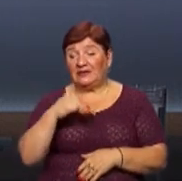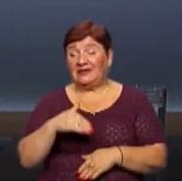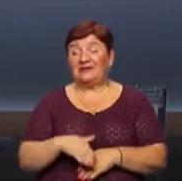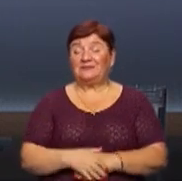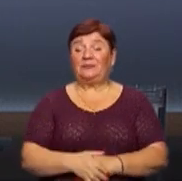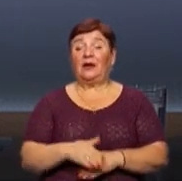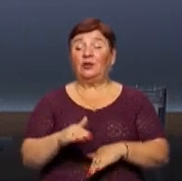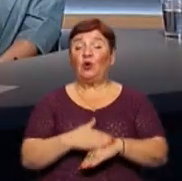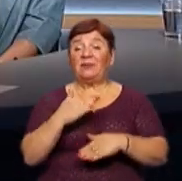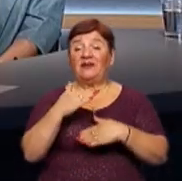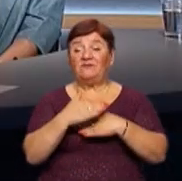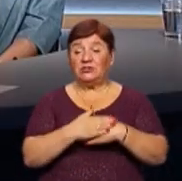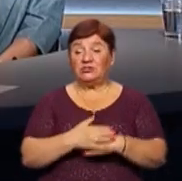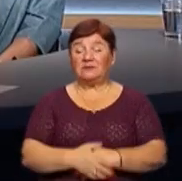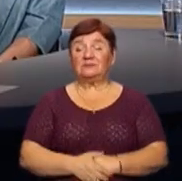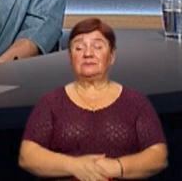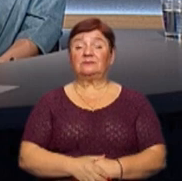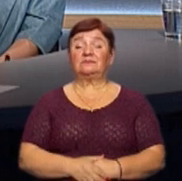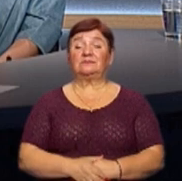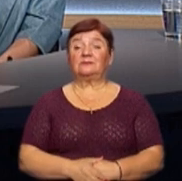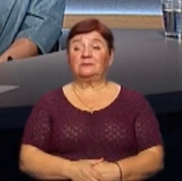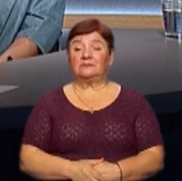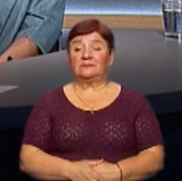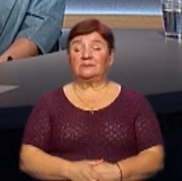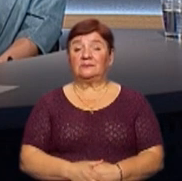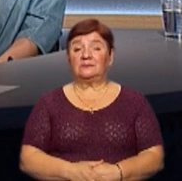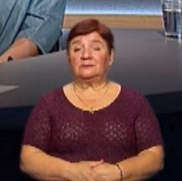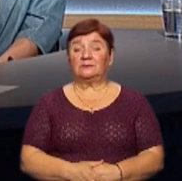Доброго вечора, ми вас слухаємо, кажіть, будь ласка.